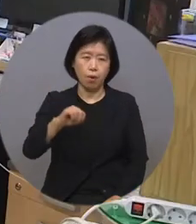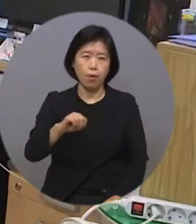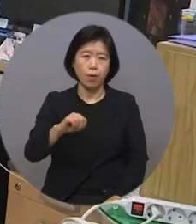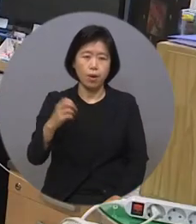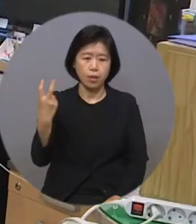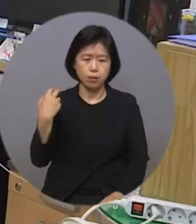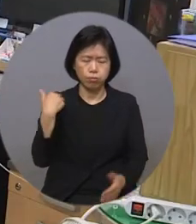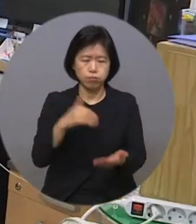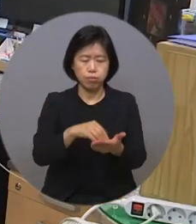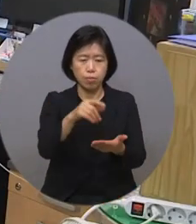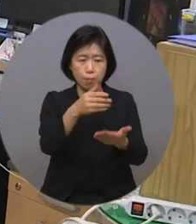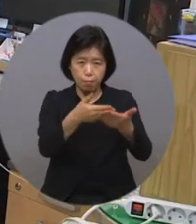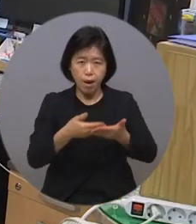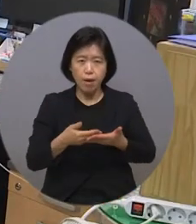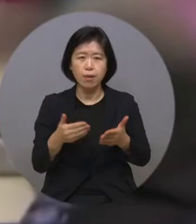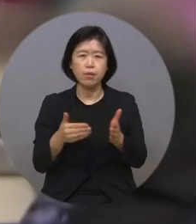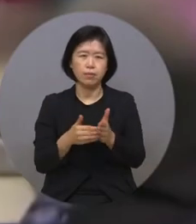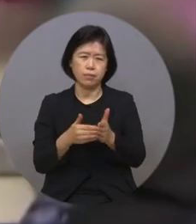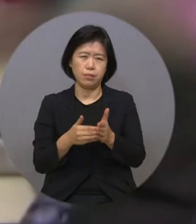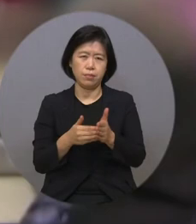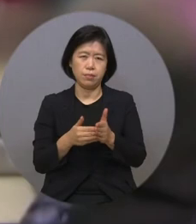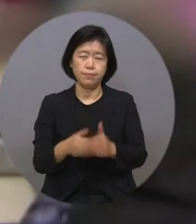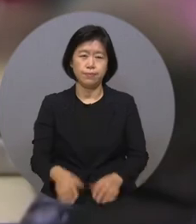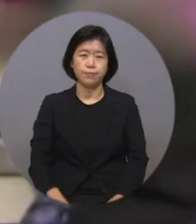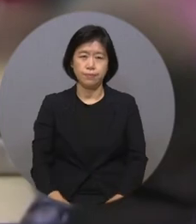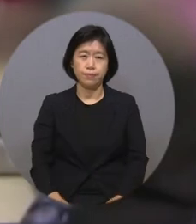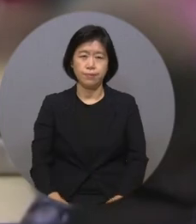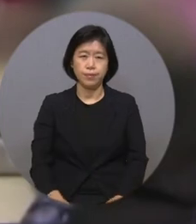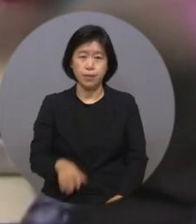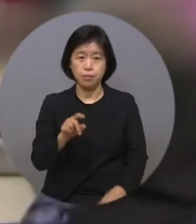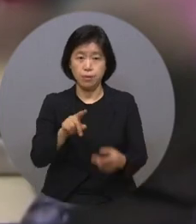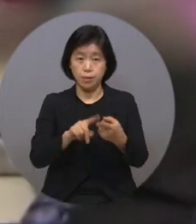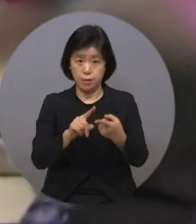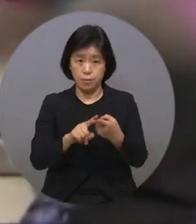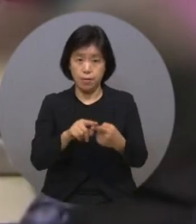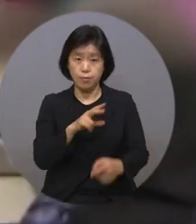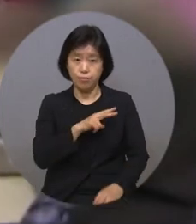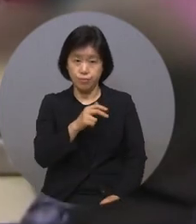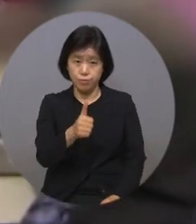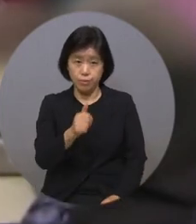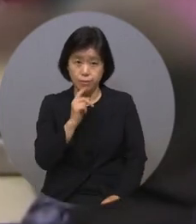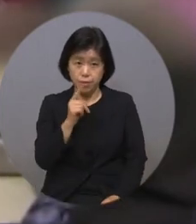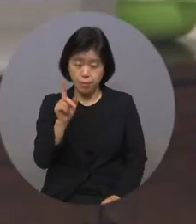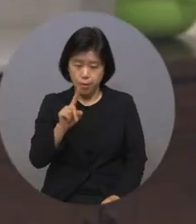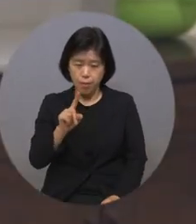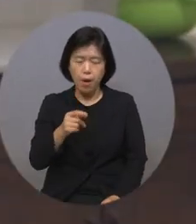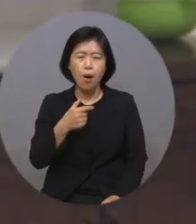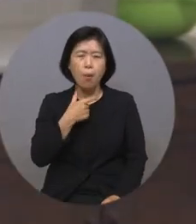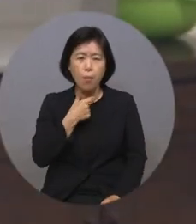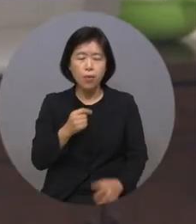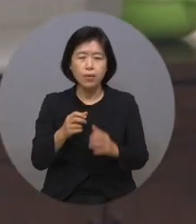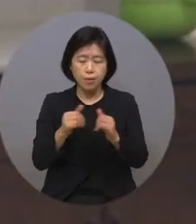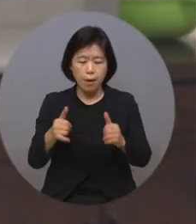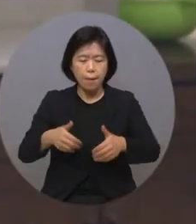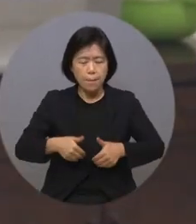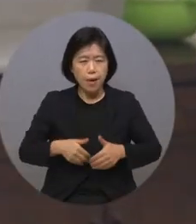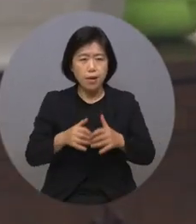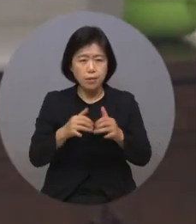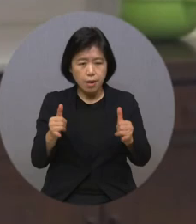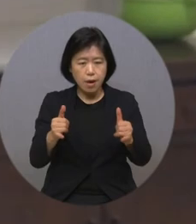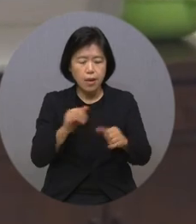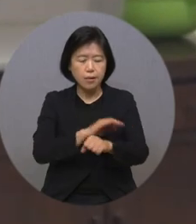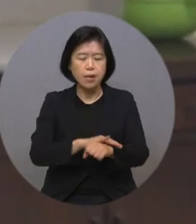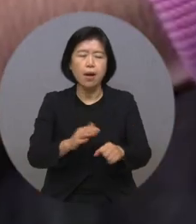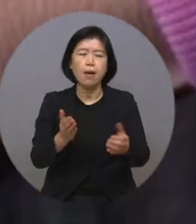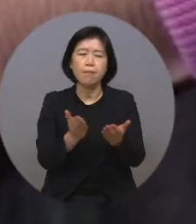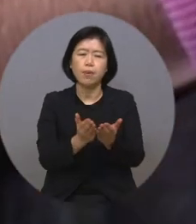조치된 것으로 조사됐습니다 이번 조사에 대해 이정선 의원 은 필요한 사람이 지원받을 수 있도록 사전에 문제를 방지할